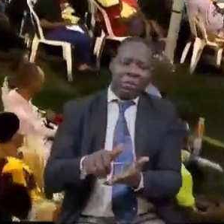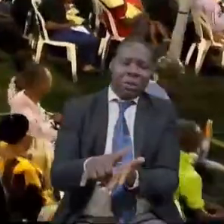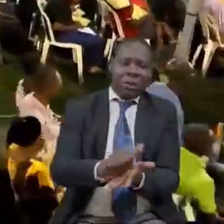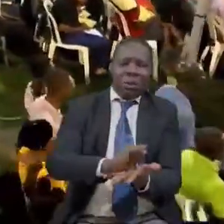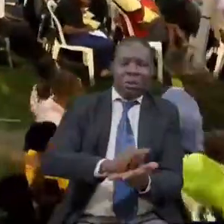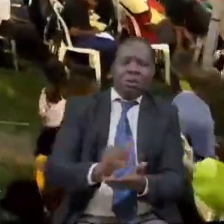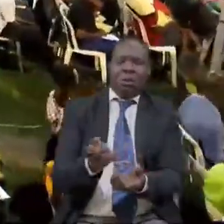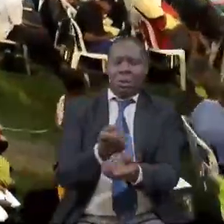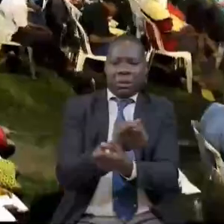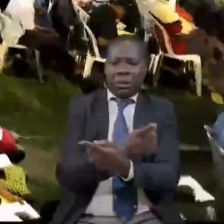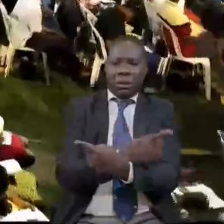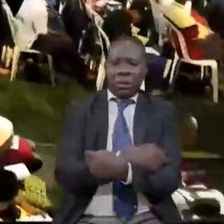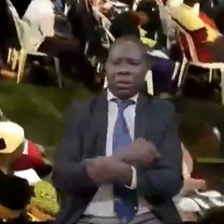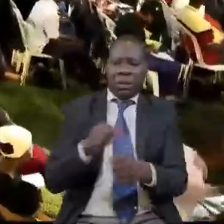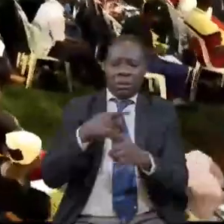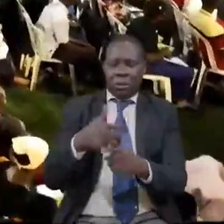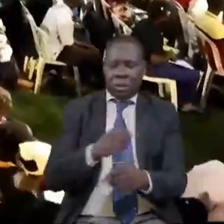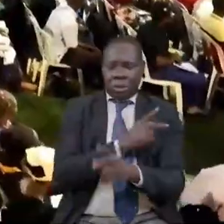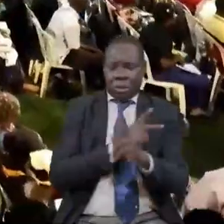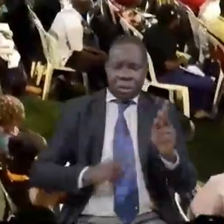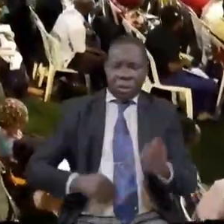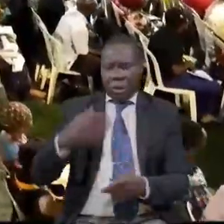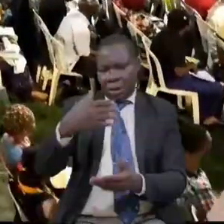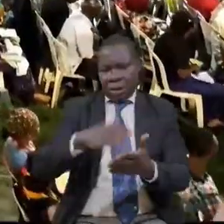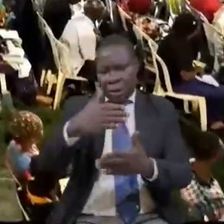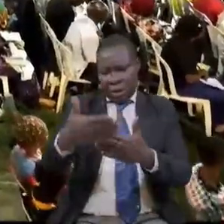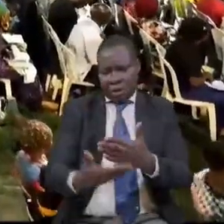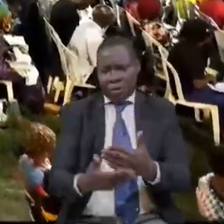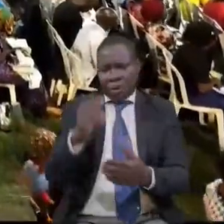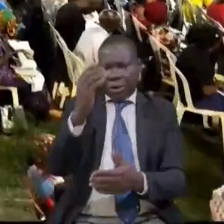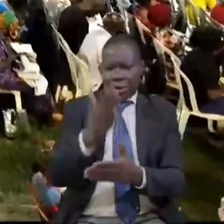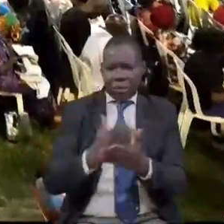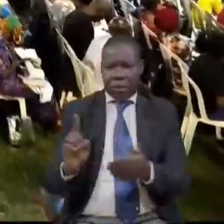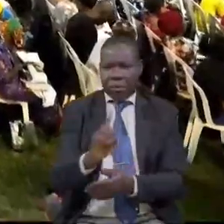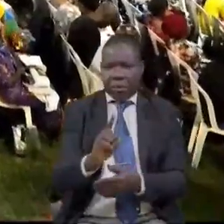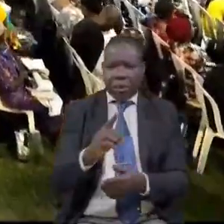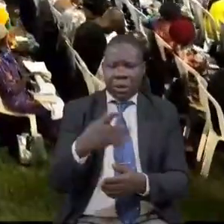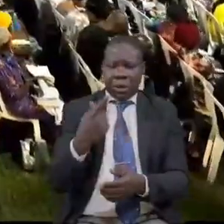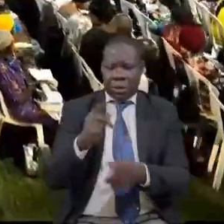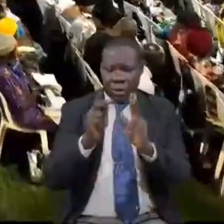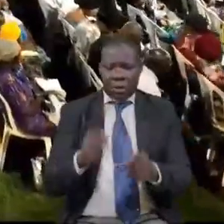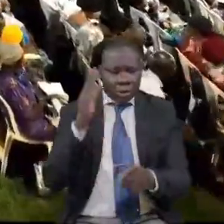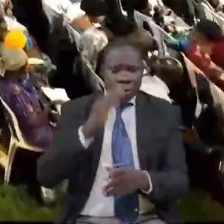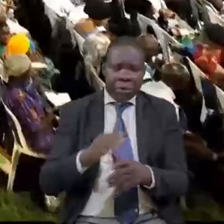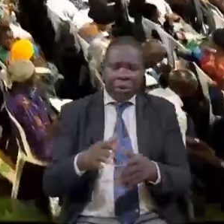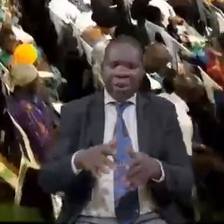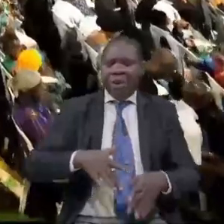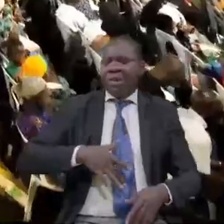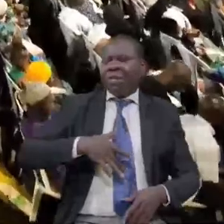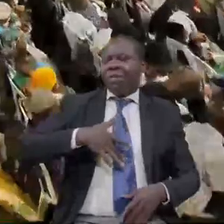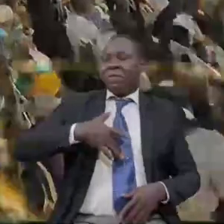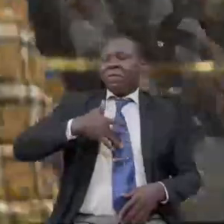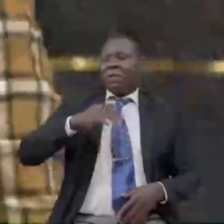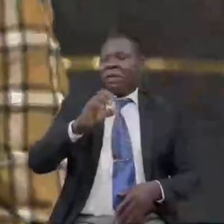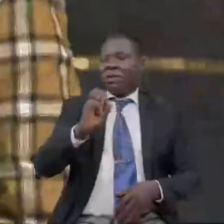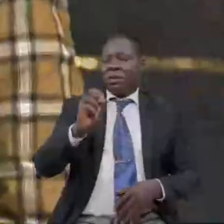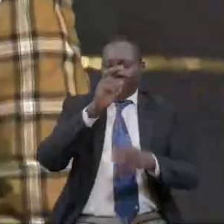quand un roi invite quelqu'un, la personne va se sentir très honorée,